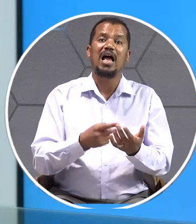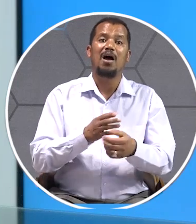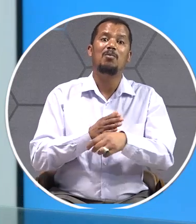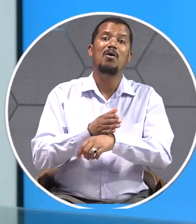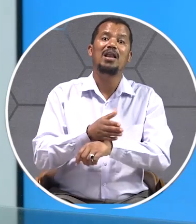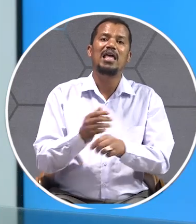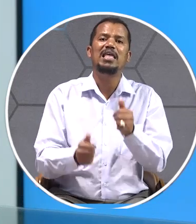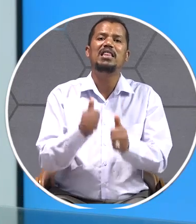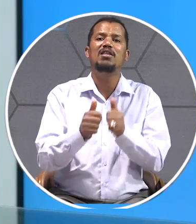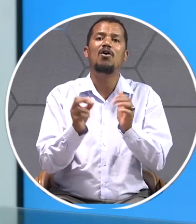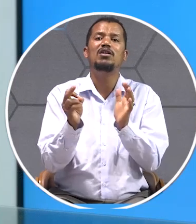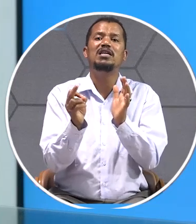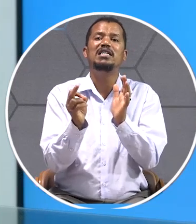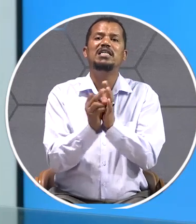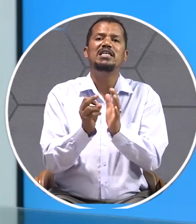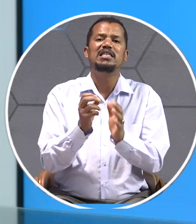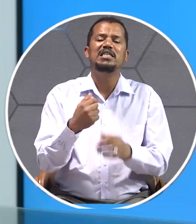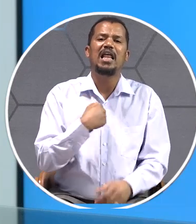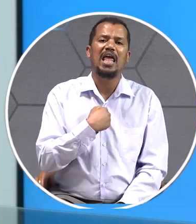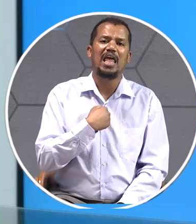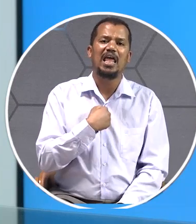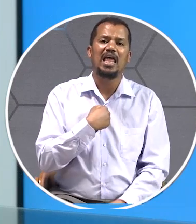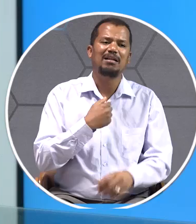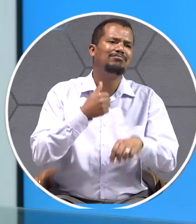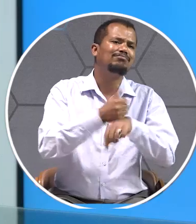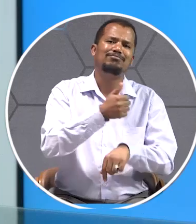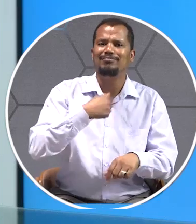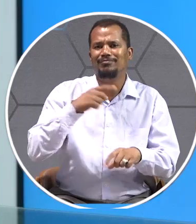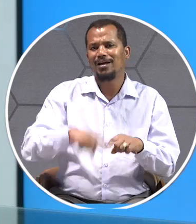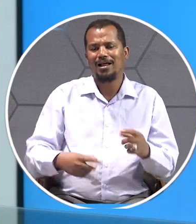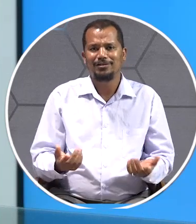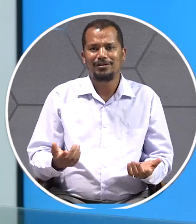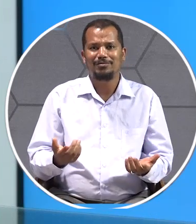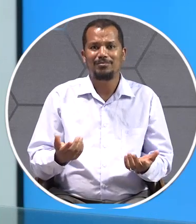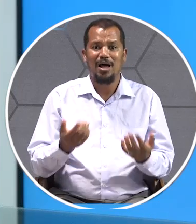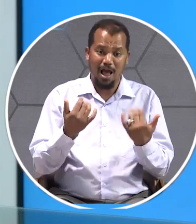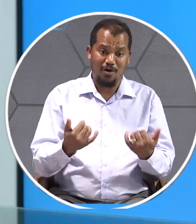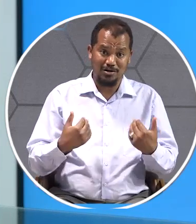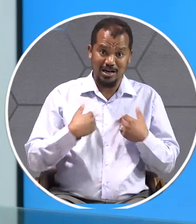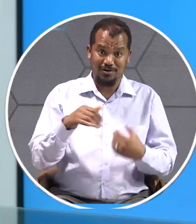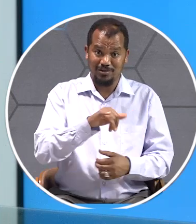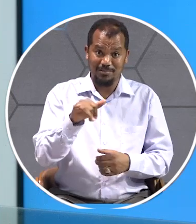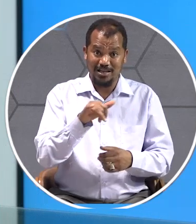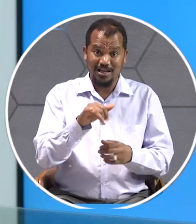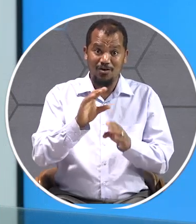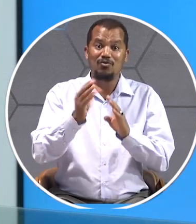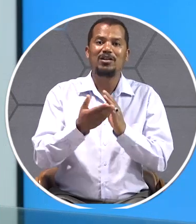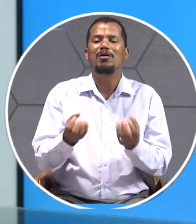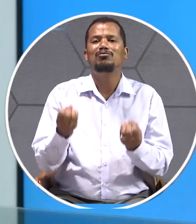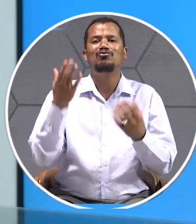ህግ ሪፈር አርጌ ከሳለሁ አሁን እንዳለው አይነት ስትራክቸርም ብዙ አልነበረም